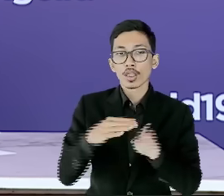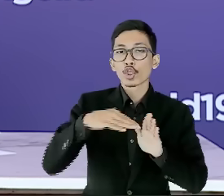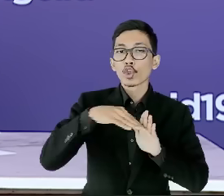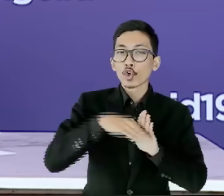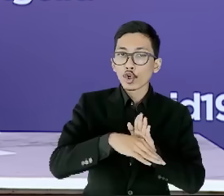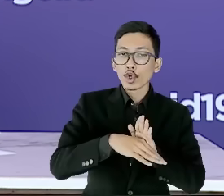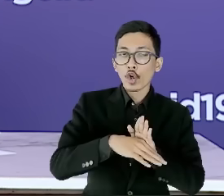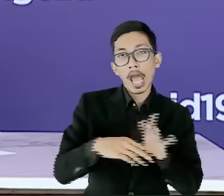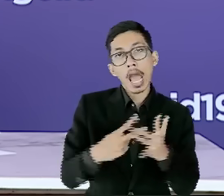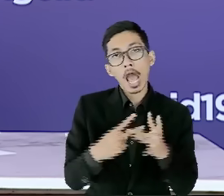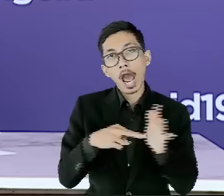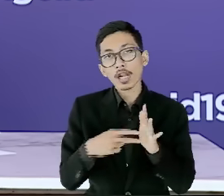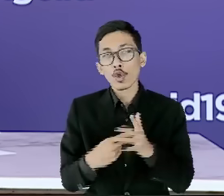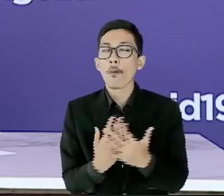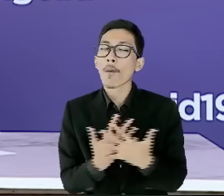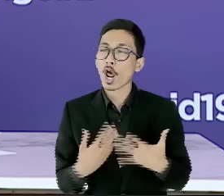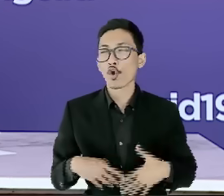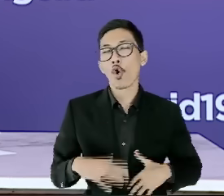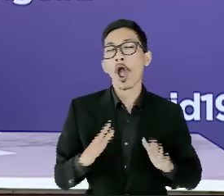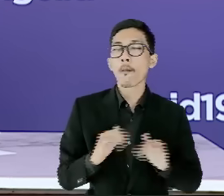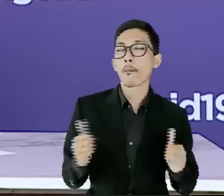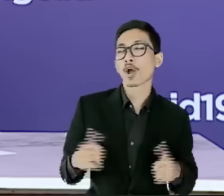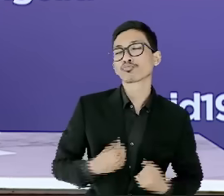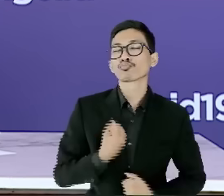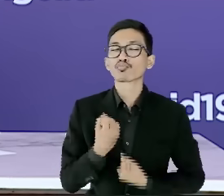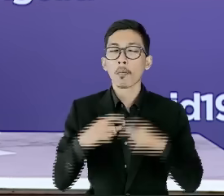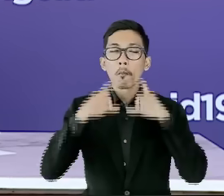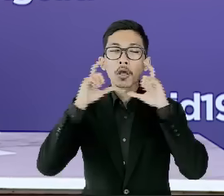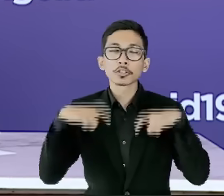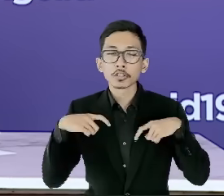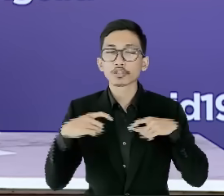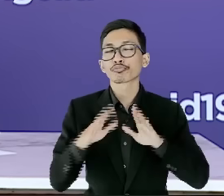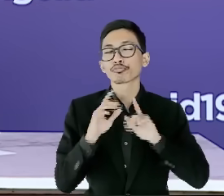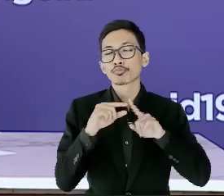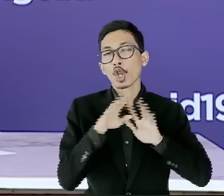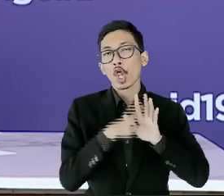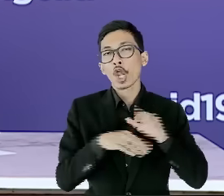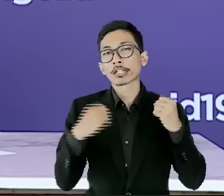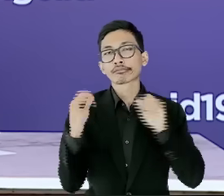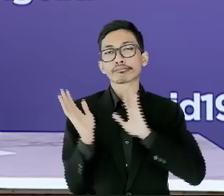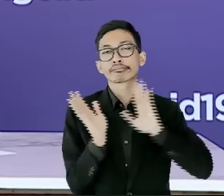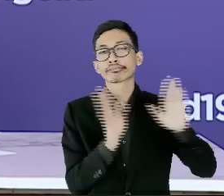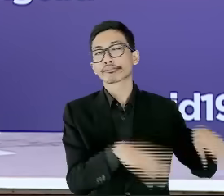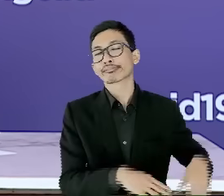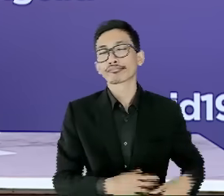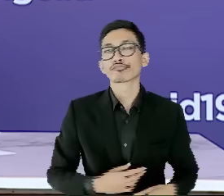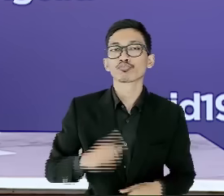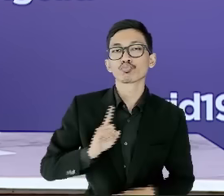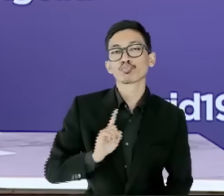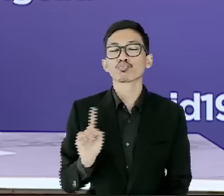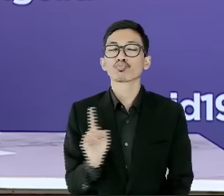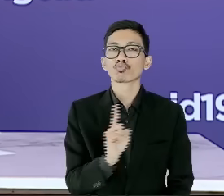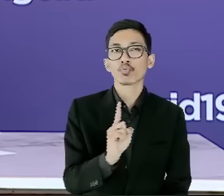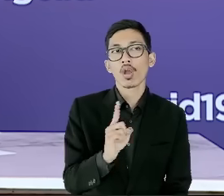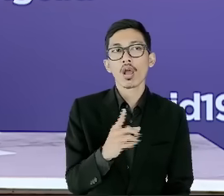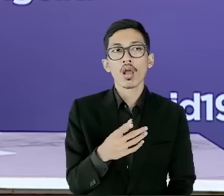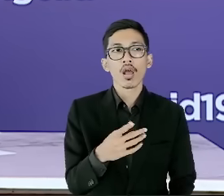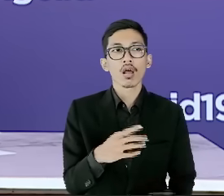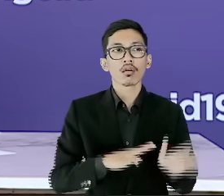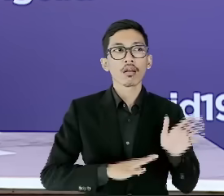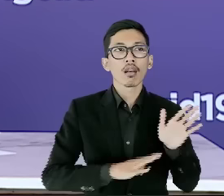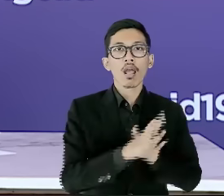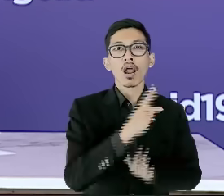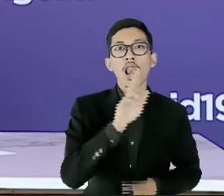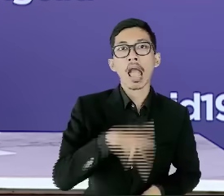masyarakat cenderung merasa aman dan kembali beraktivitas tanpa menerapkan protokol kesehatan, utamanya pada kegiatan